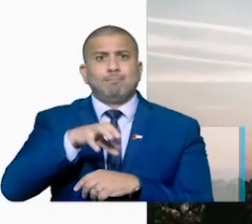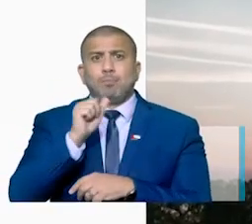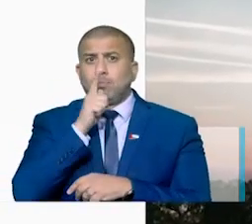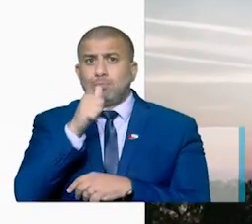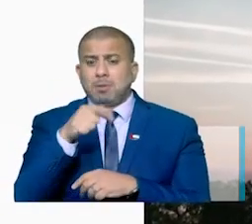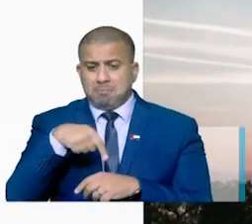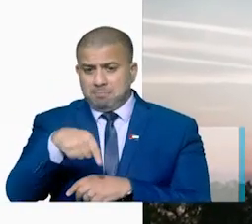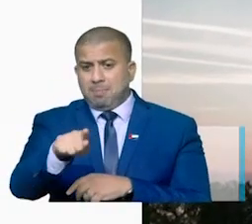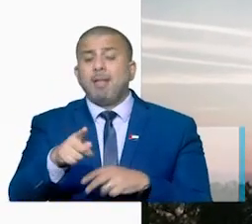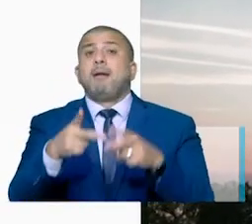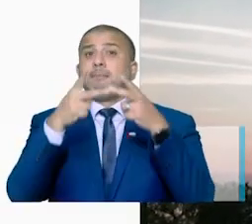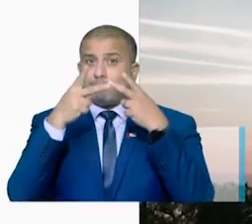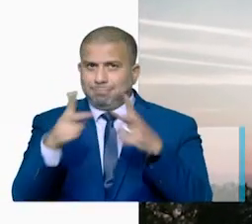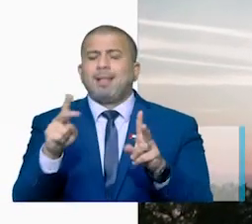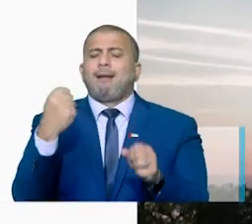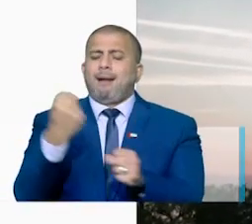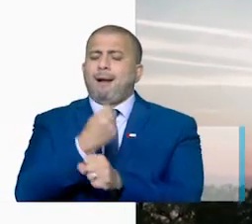سيبدا قريبا العمل به